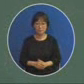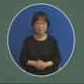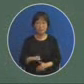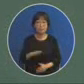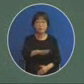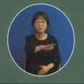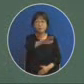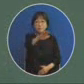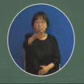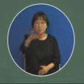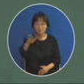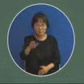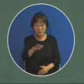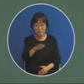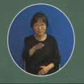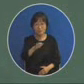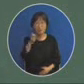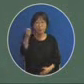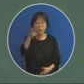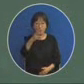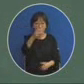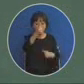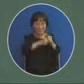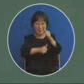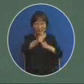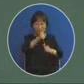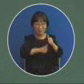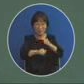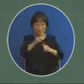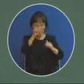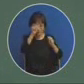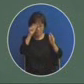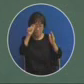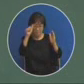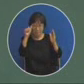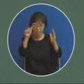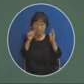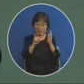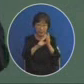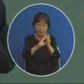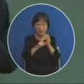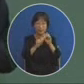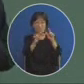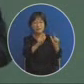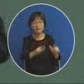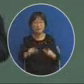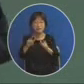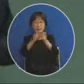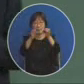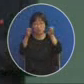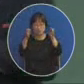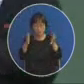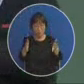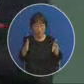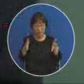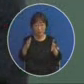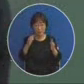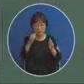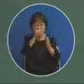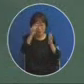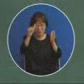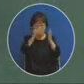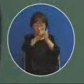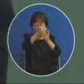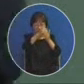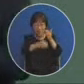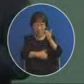후대들과 많은 영적 싸움에서 인생 작품 남기고 가야 돼요. Together with your children, you must fight in the spiritual fight and leave behind many of